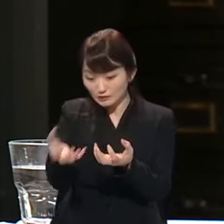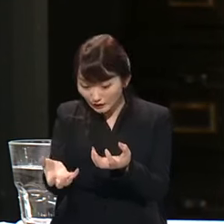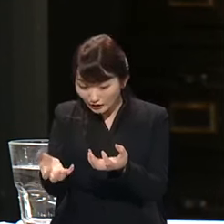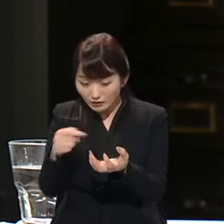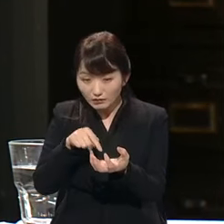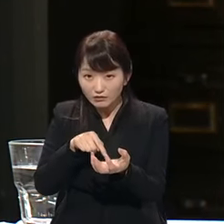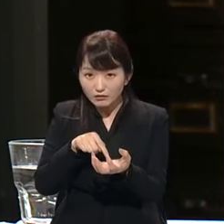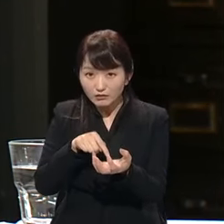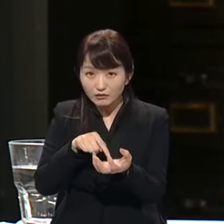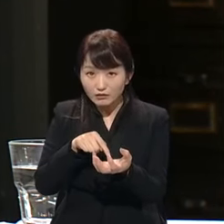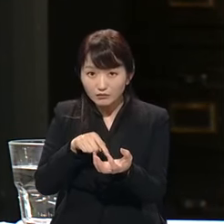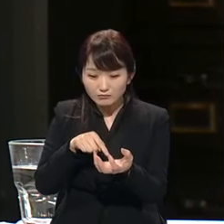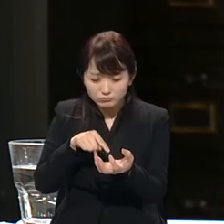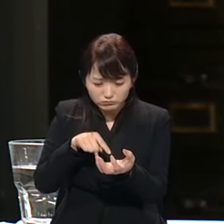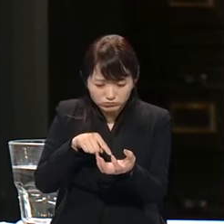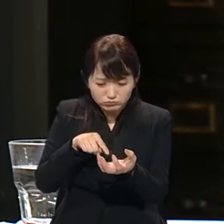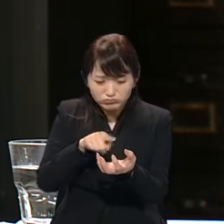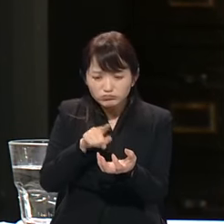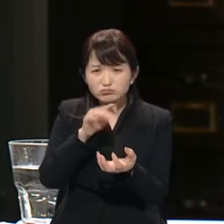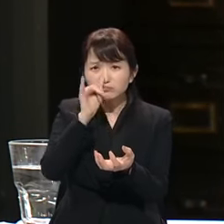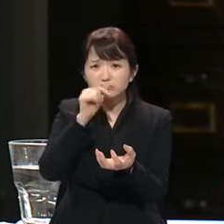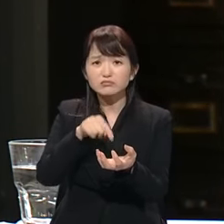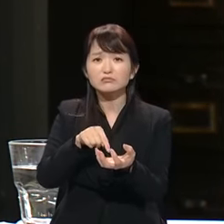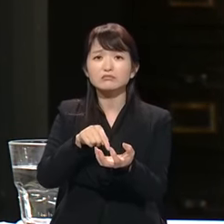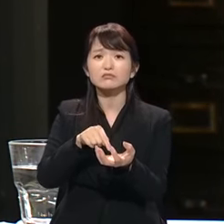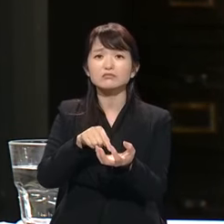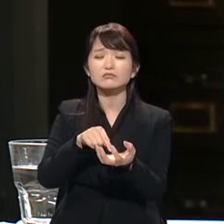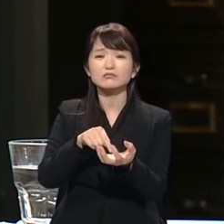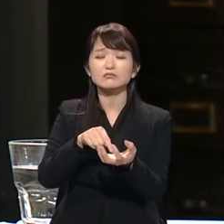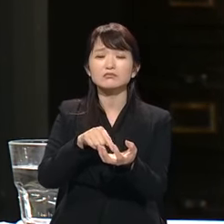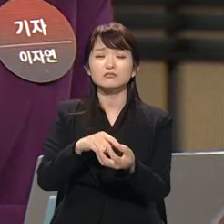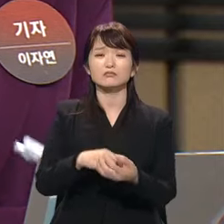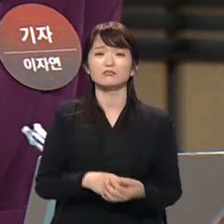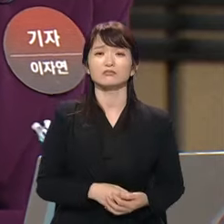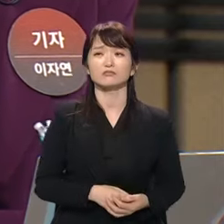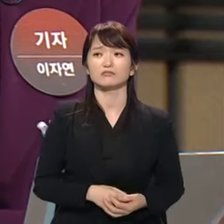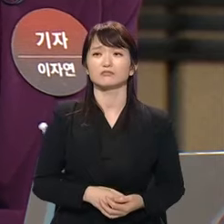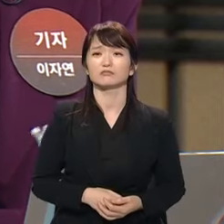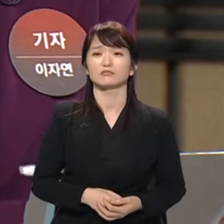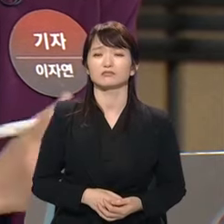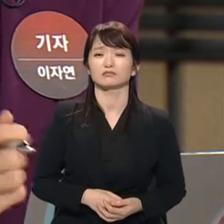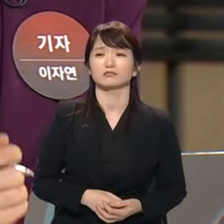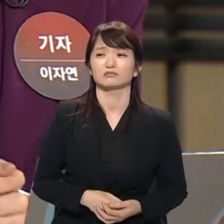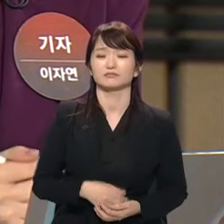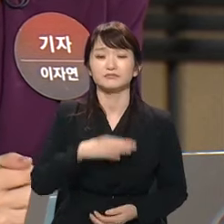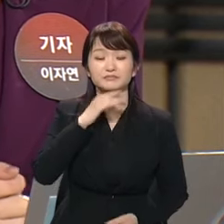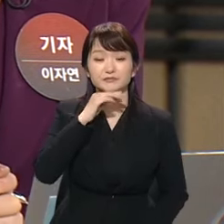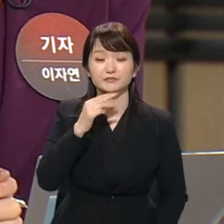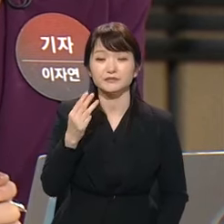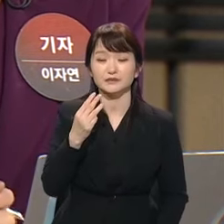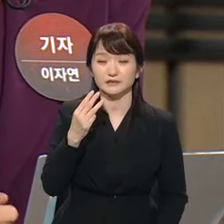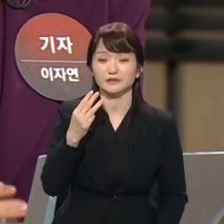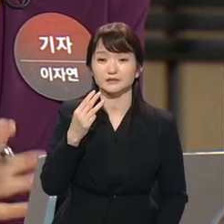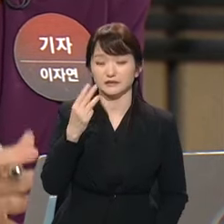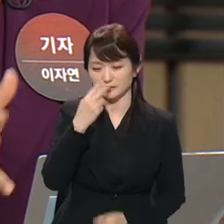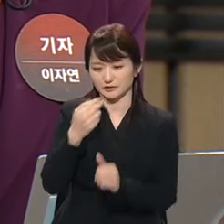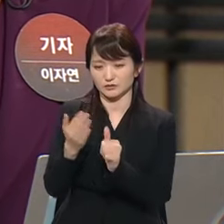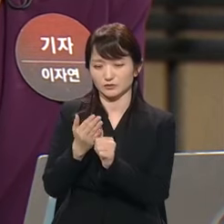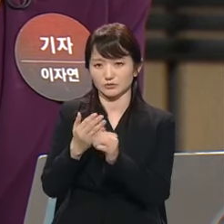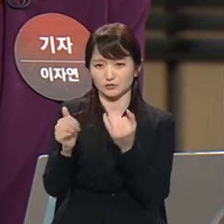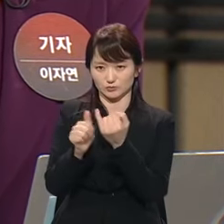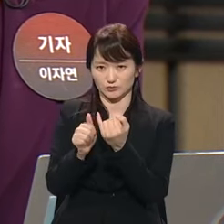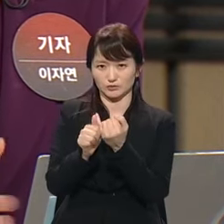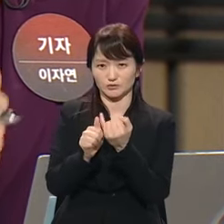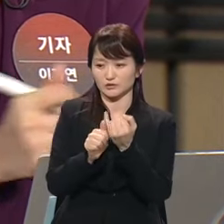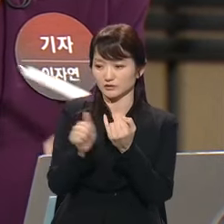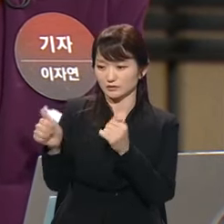열어봤더니 아니 이거 뭐야? 네, 일단 그 배경이 좀 있는데 3살 아이를 둔 부부입니다. 그런데 제보자인